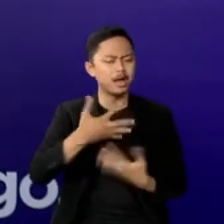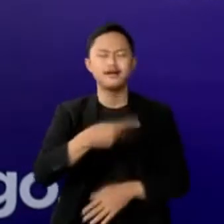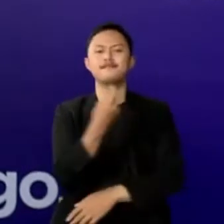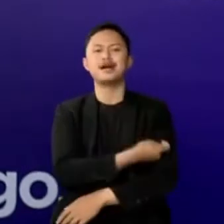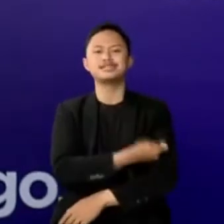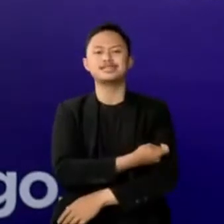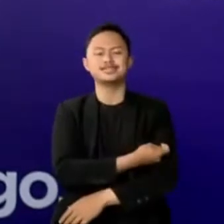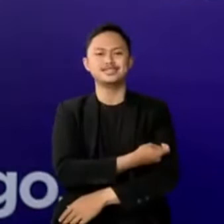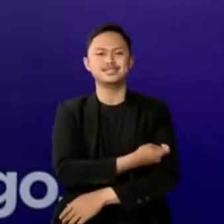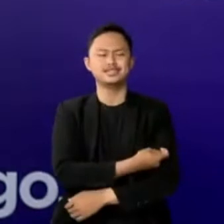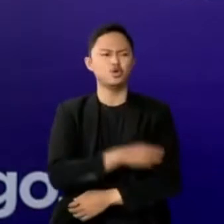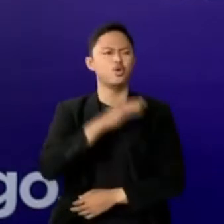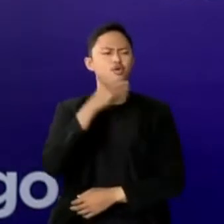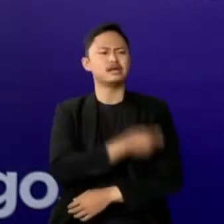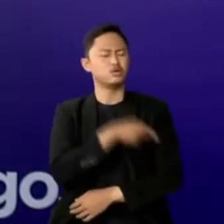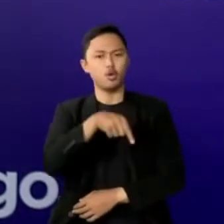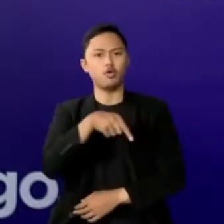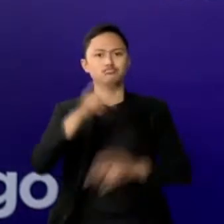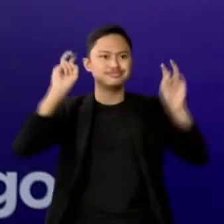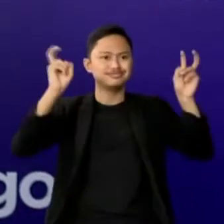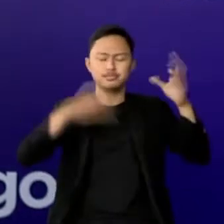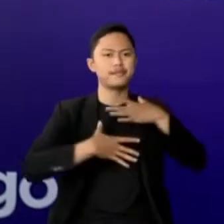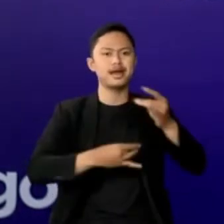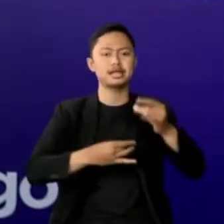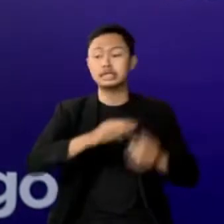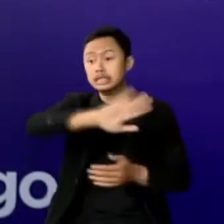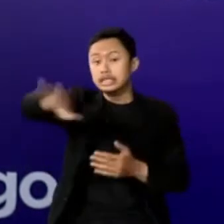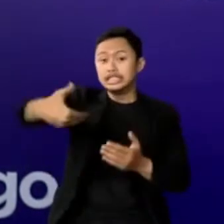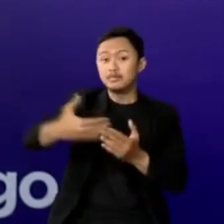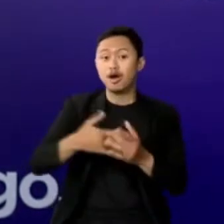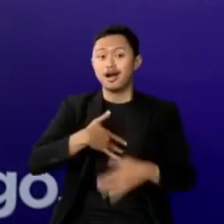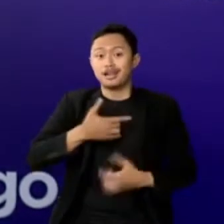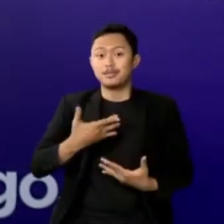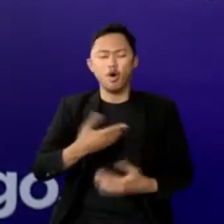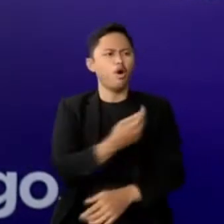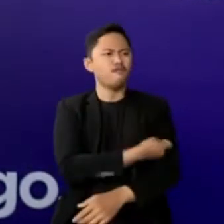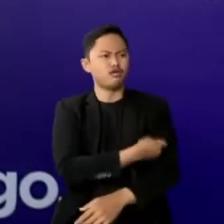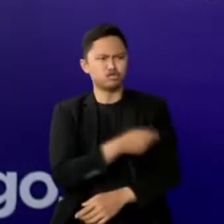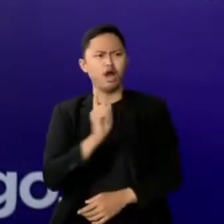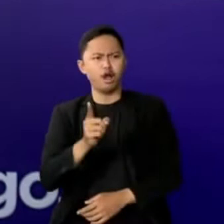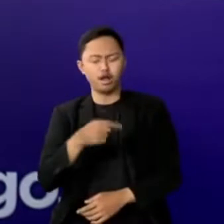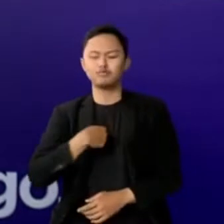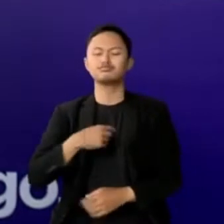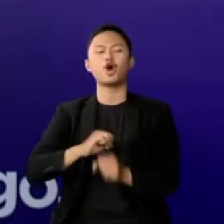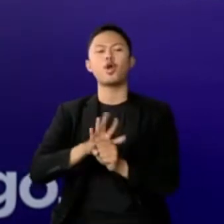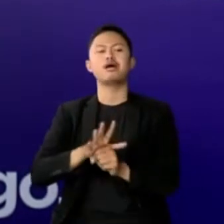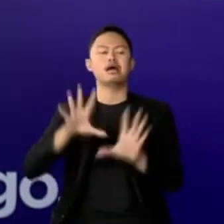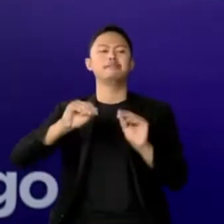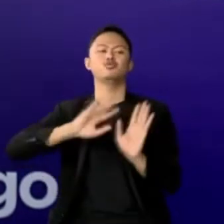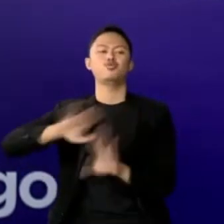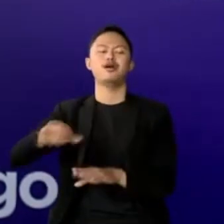vaksin Karena vaksin ini menarik gitu ya Dan semua sepertinya merasa bahwa kalau ada vaksin kita Sebentar lagi selesai